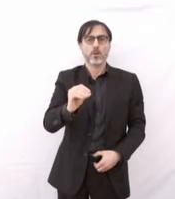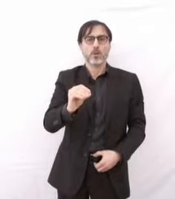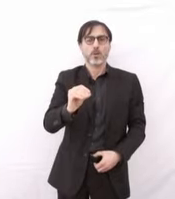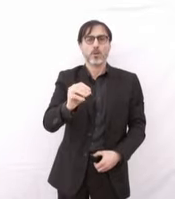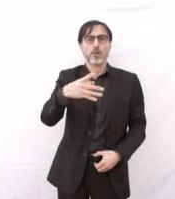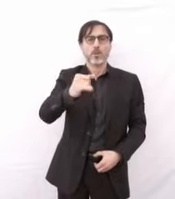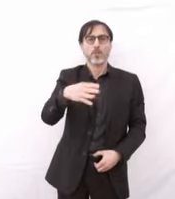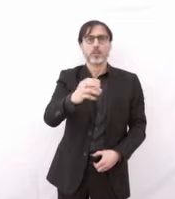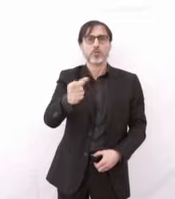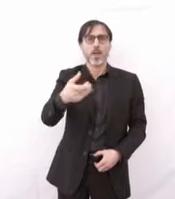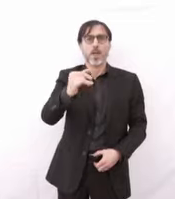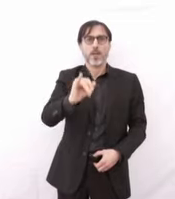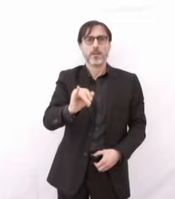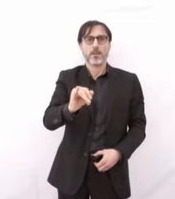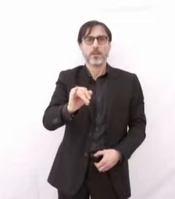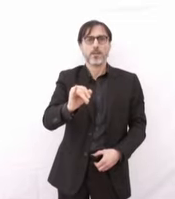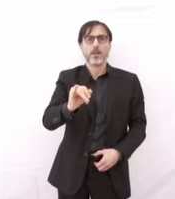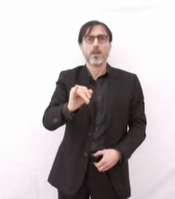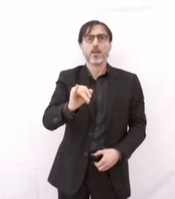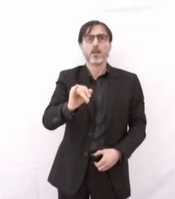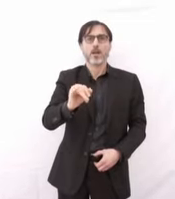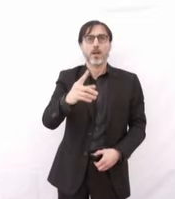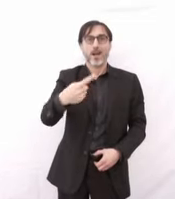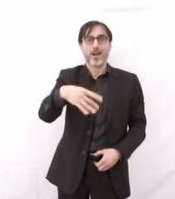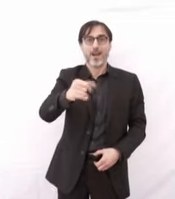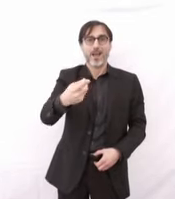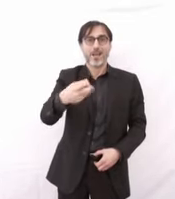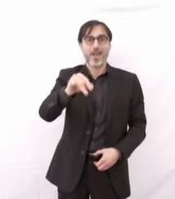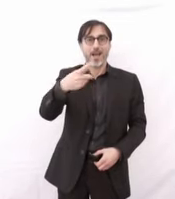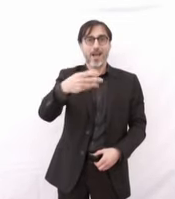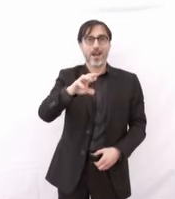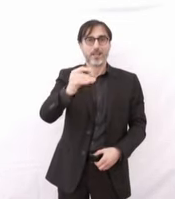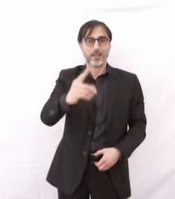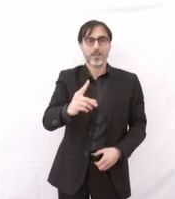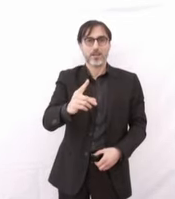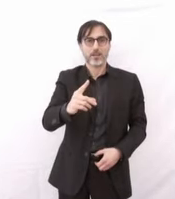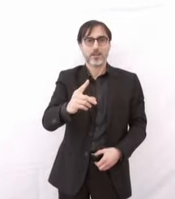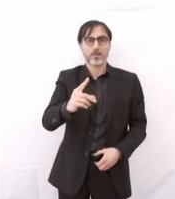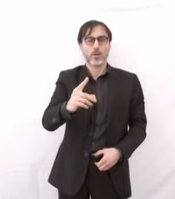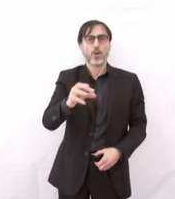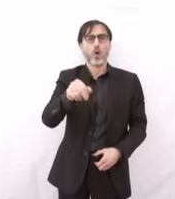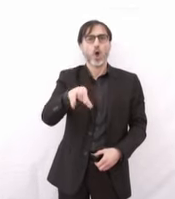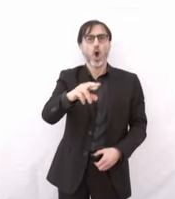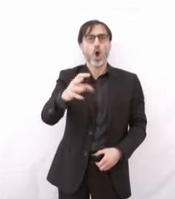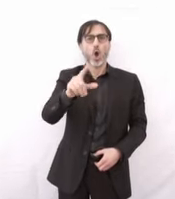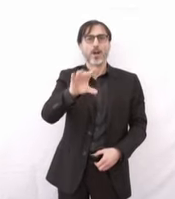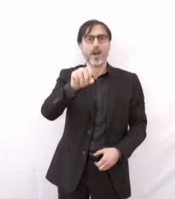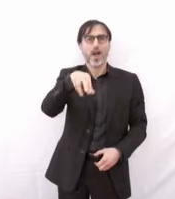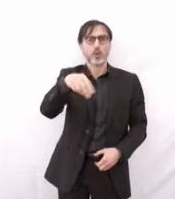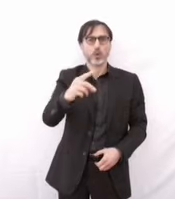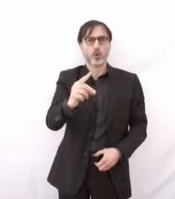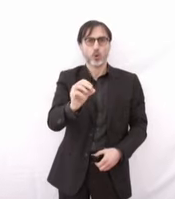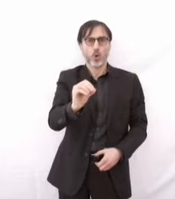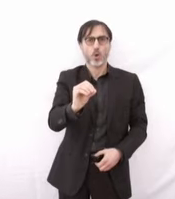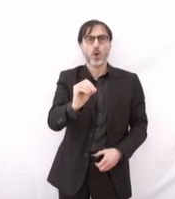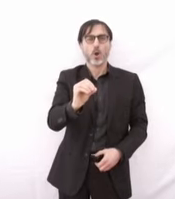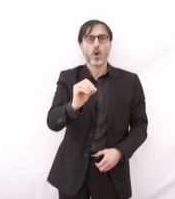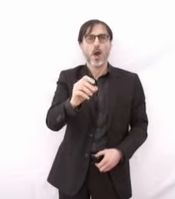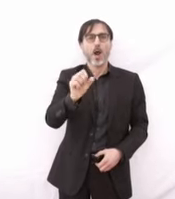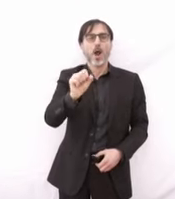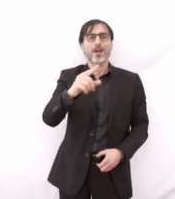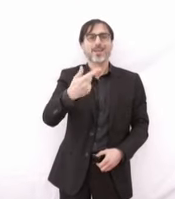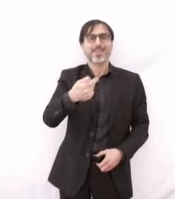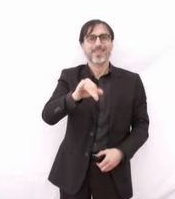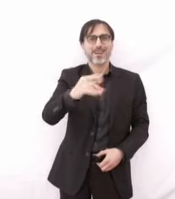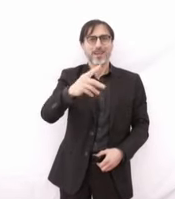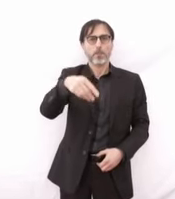Vincenzo Miceli, Elisabetta Gagliardi, Giuseppe Orlando, Michele Arcangelo